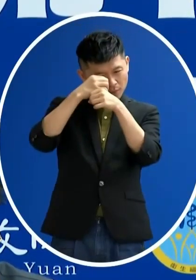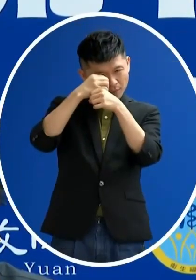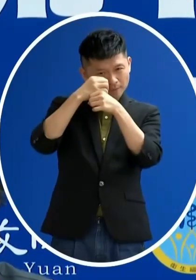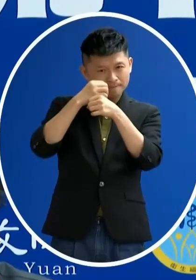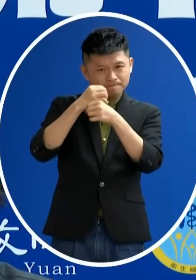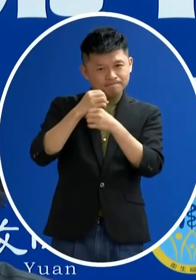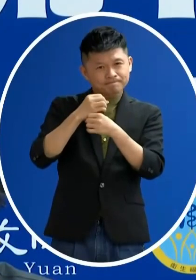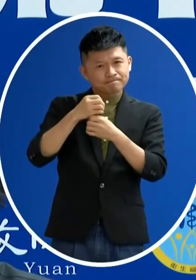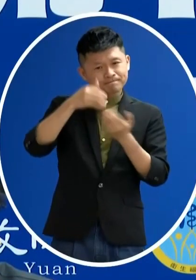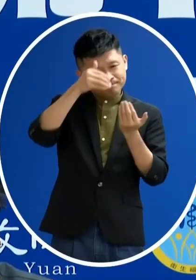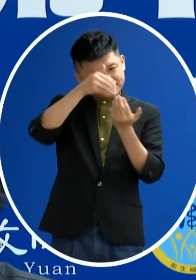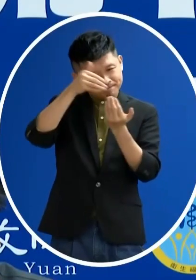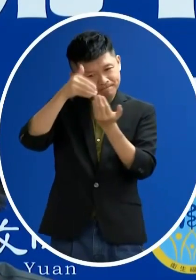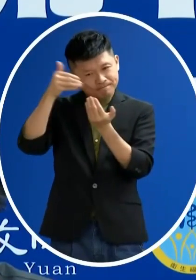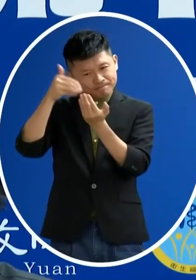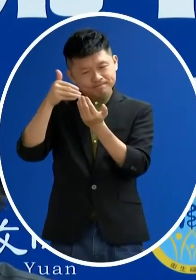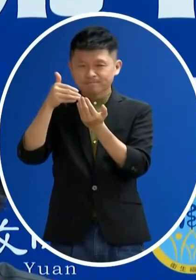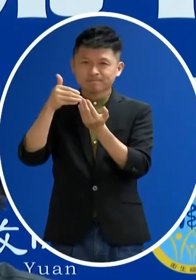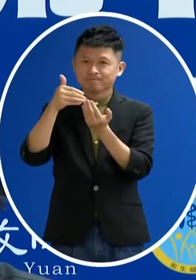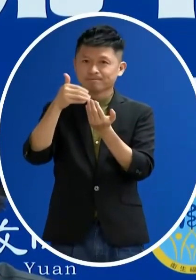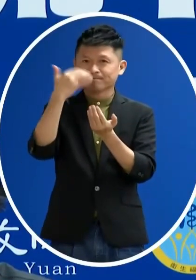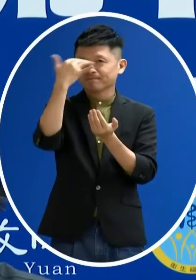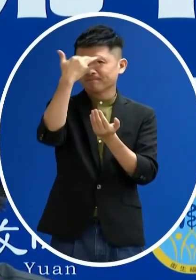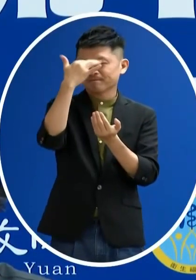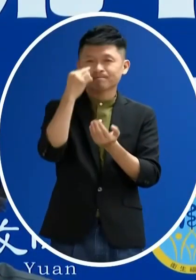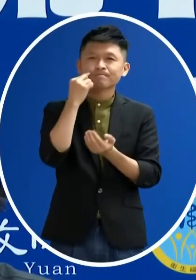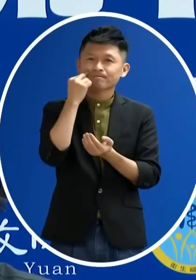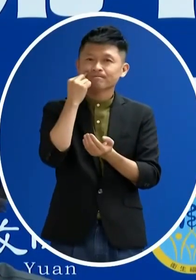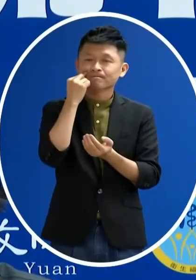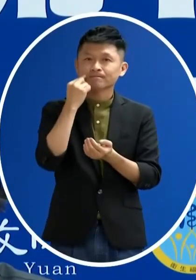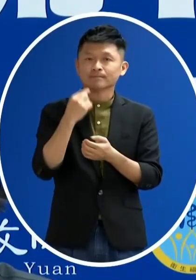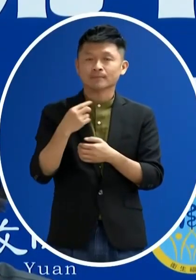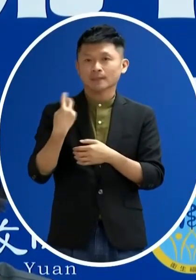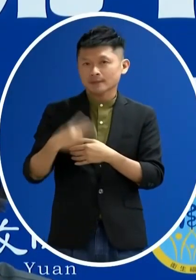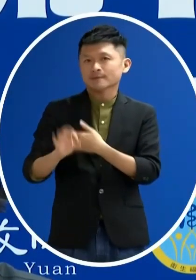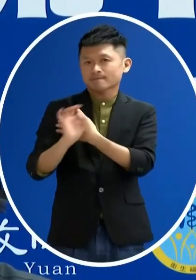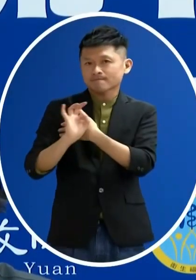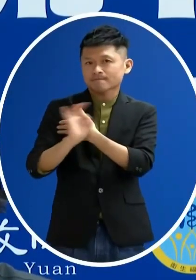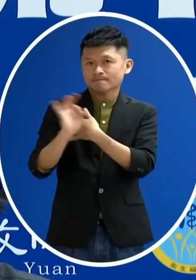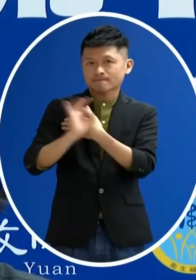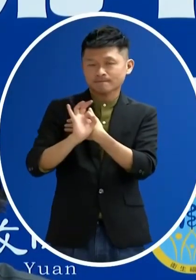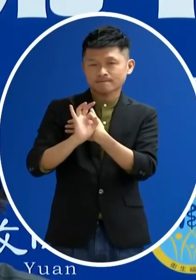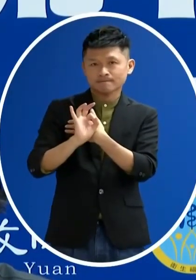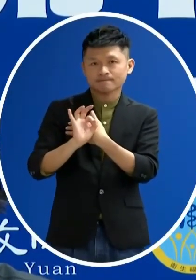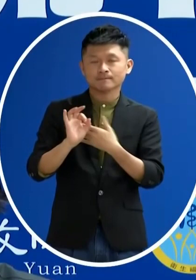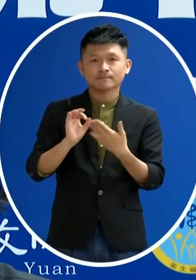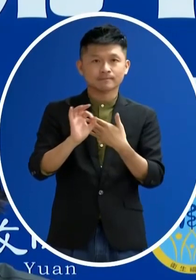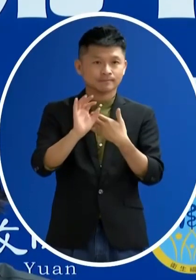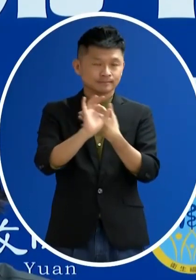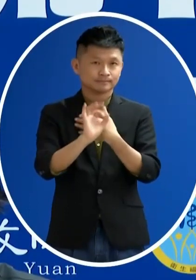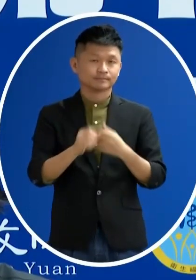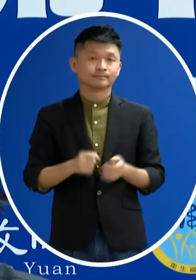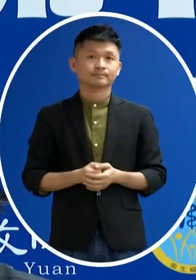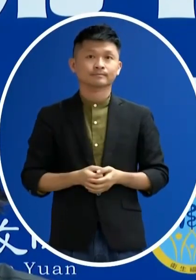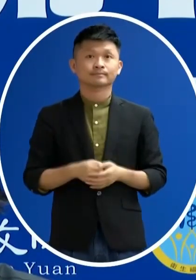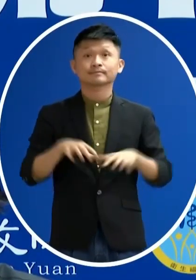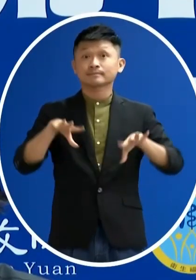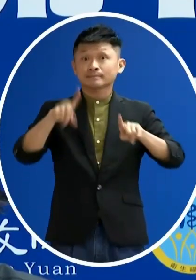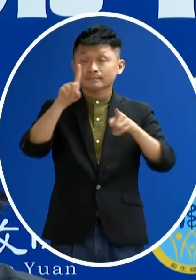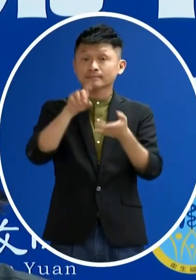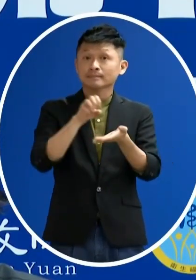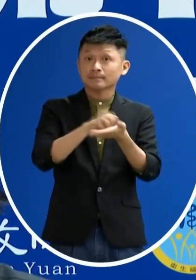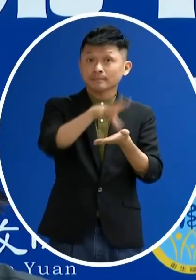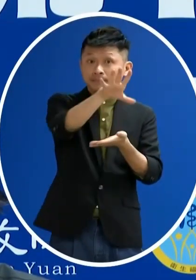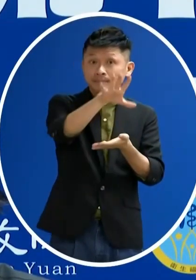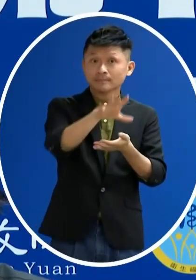是属于比较困难的这个部分，我们还是会去尝试的去做定序。那至于就是说刚刚先跟大家报告